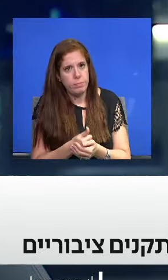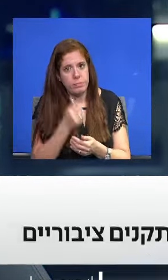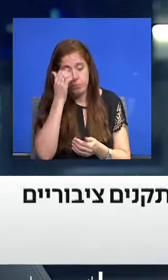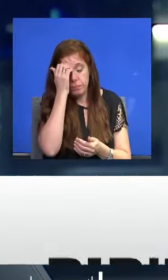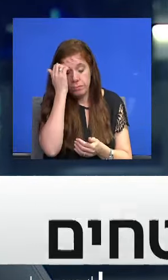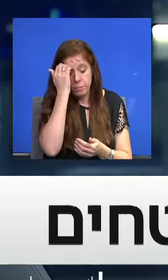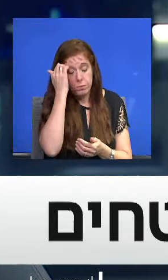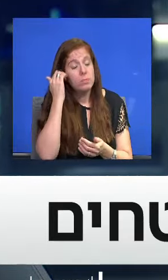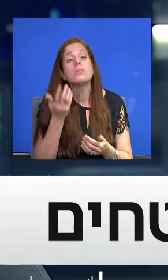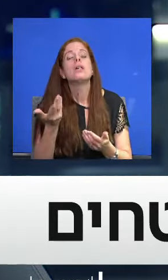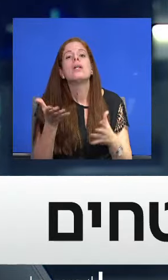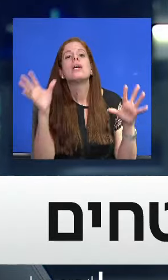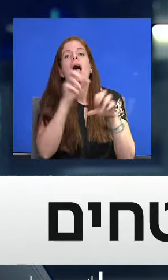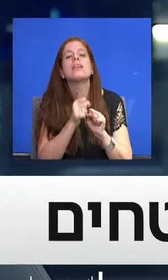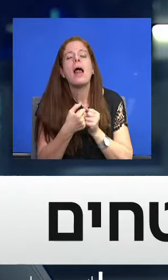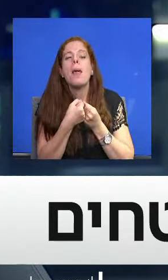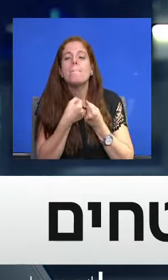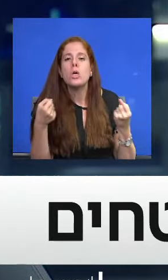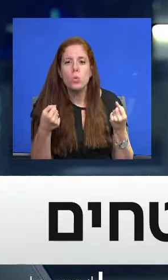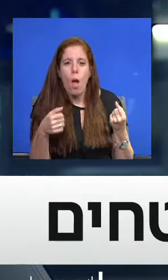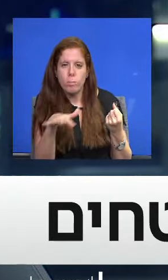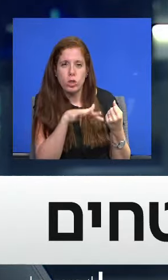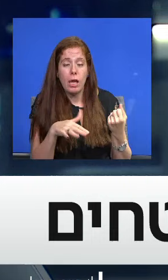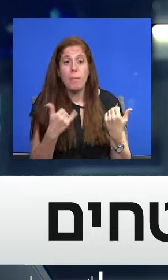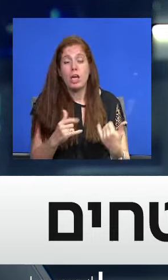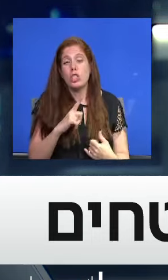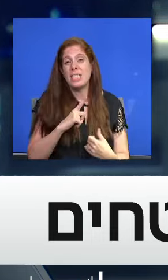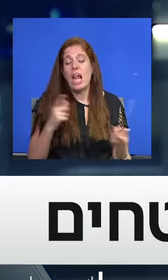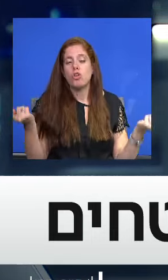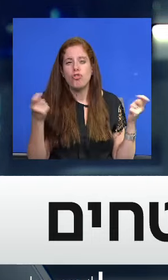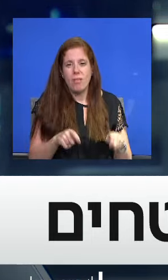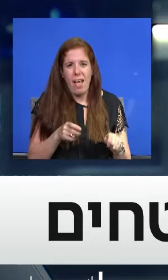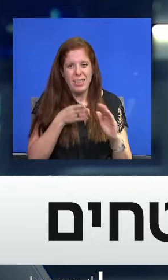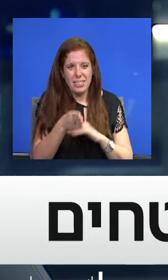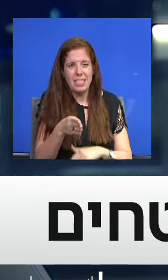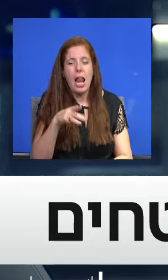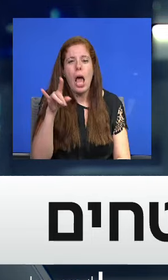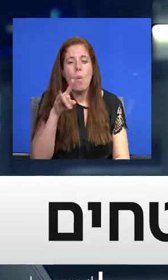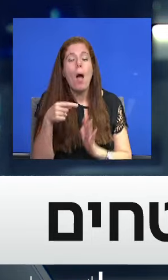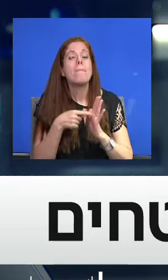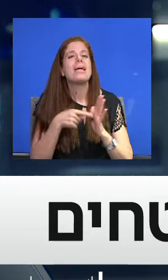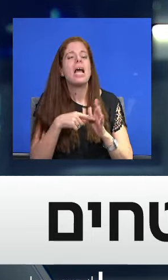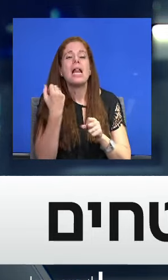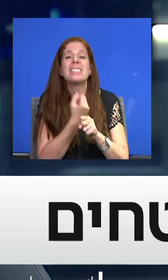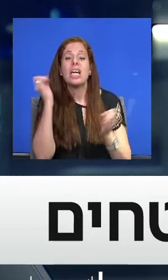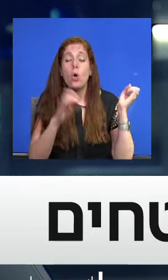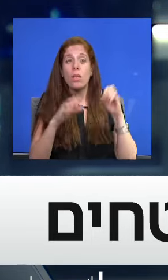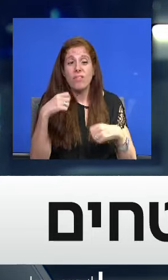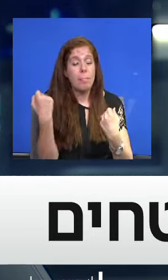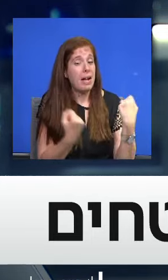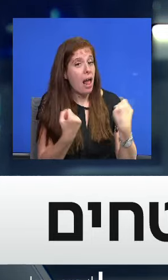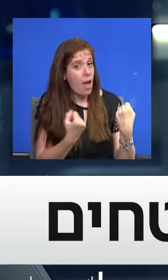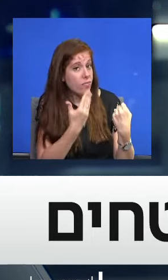לקראת לילה מתוח בשטחים, אחרי שהיום צה"ל סגר את הכניסה לחווארה בגלל זריקות אבנים על כלי רכב ישראלים, כרמל דנגור,